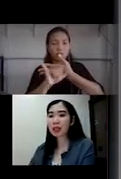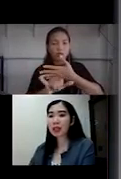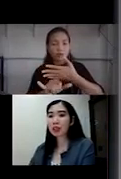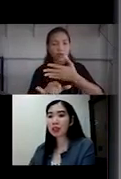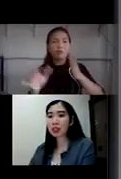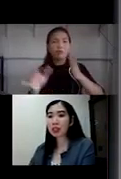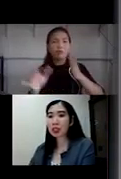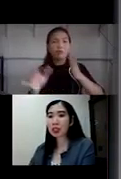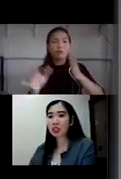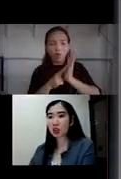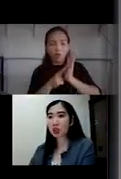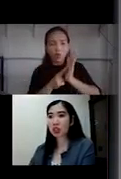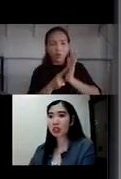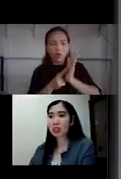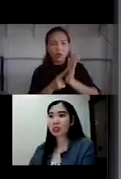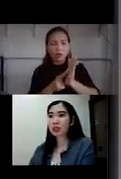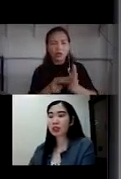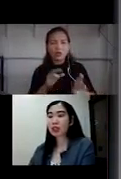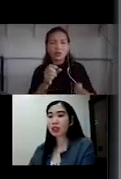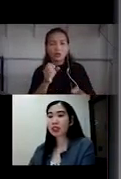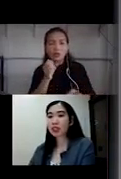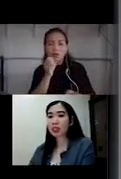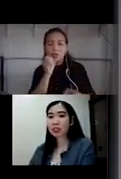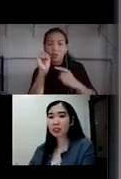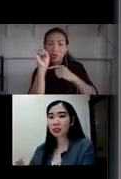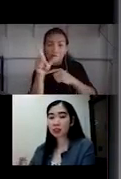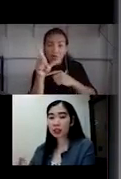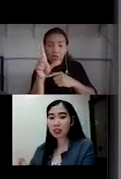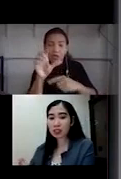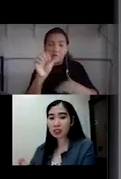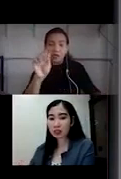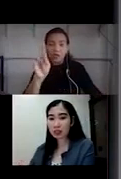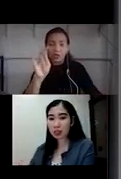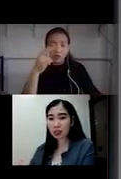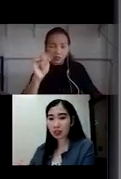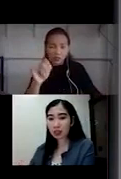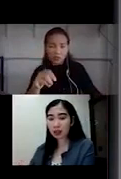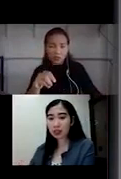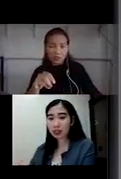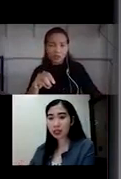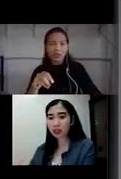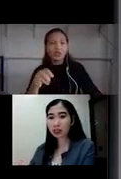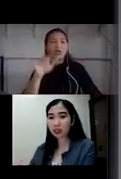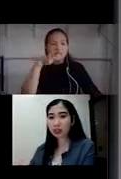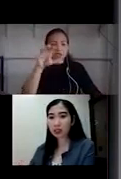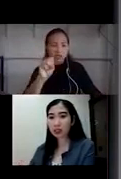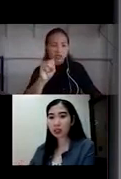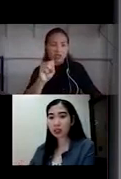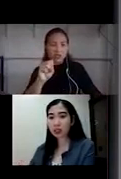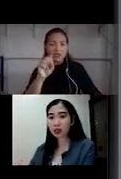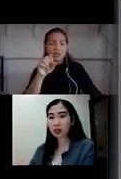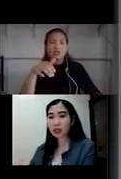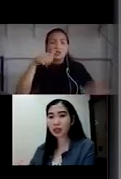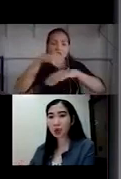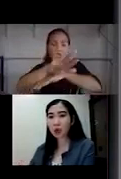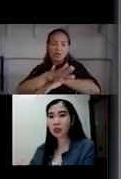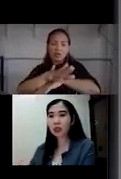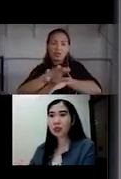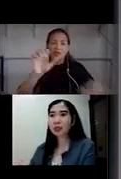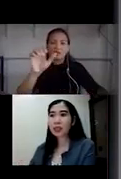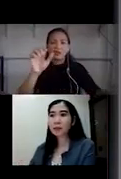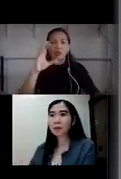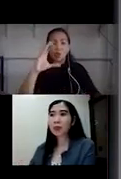ng authentication. I-click lang niya yung yes or send authenticate, send